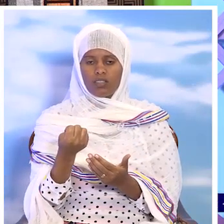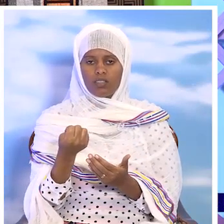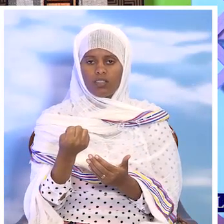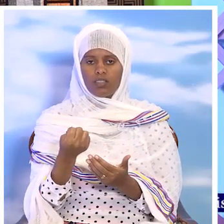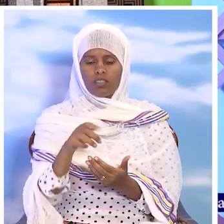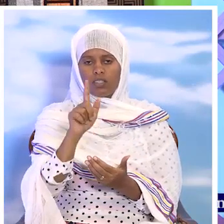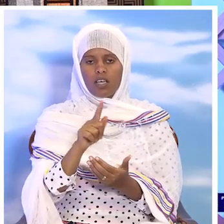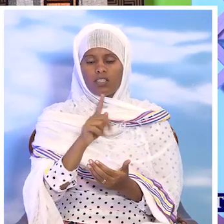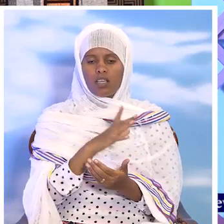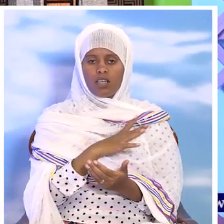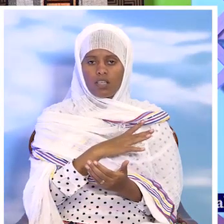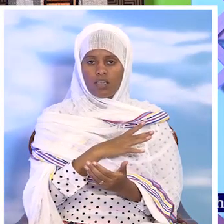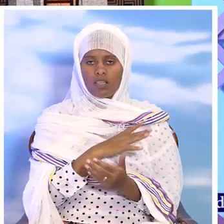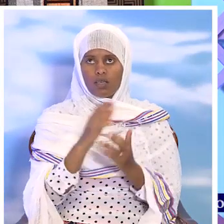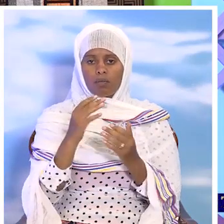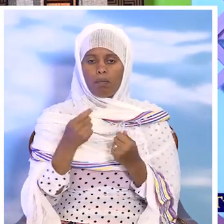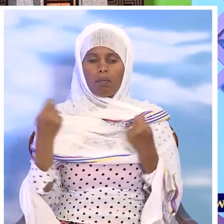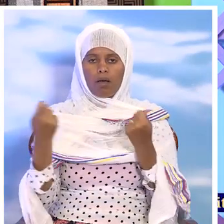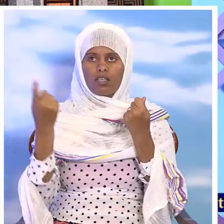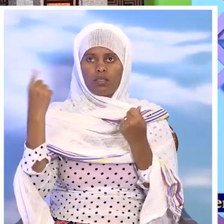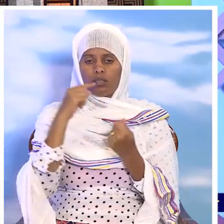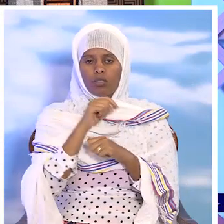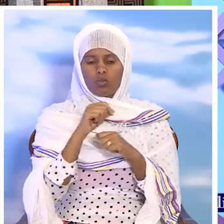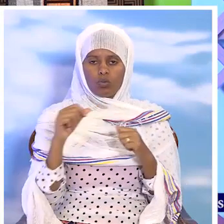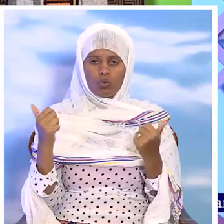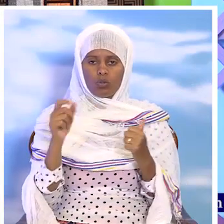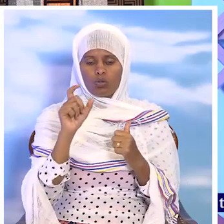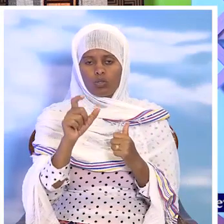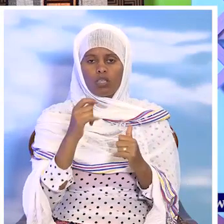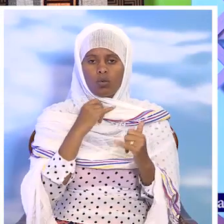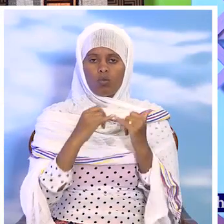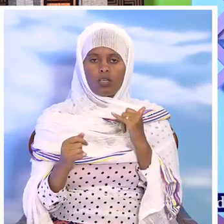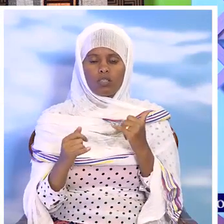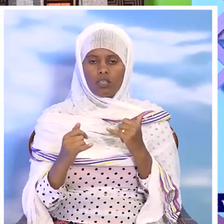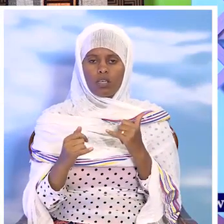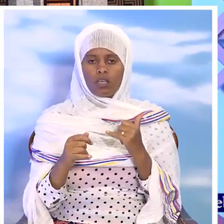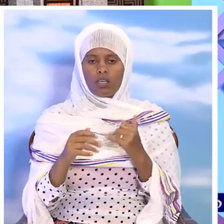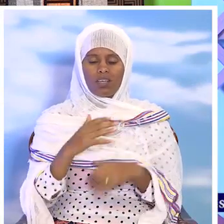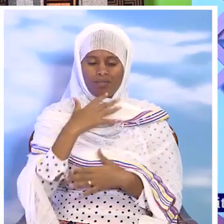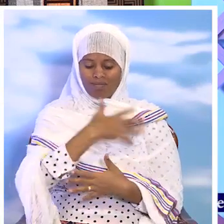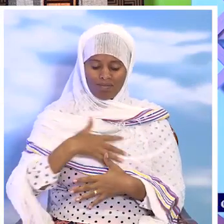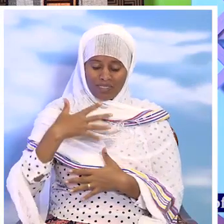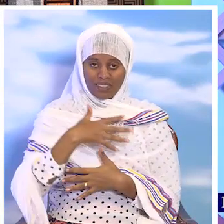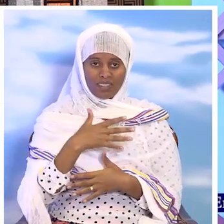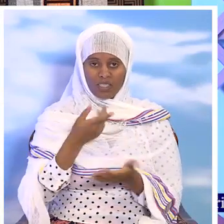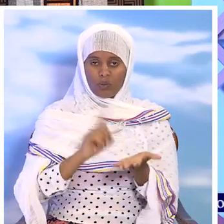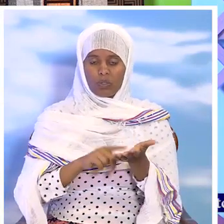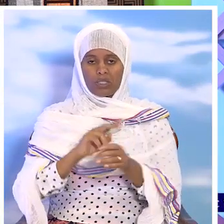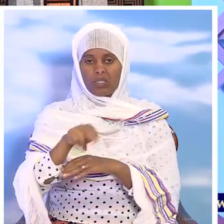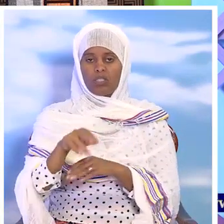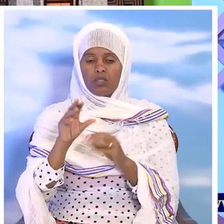ነሃሲ ኢና ዘለና ባለ እግዚኣብሔር ኢልና እንፅውዖ። እዚ ድማ ናይ መወዳእታ ጳጉሜን እንሰጋገረሉ ወርሓት ኢና ዘለና ማለት እዩ።